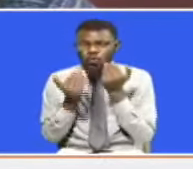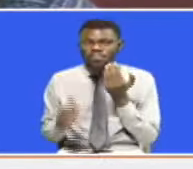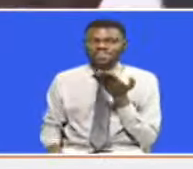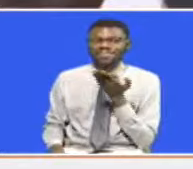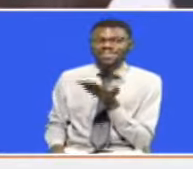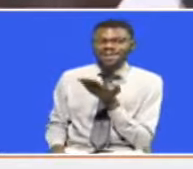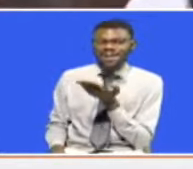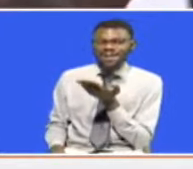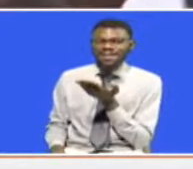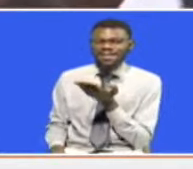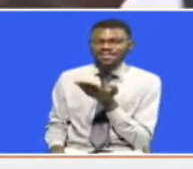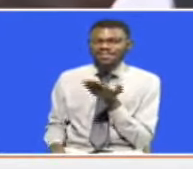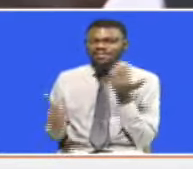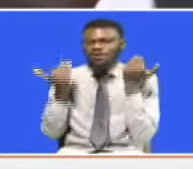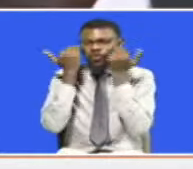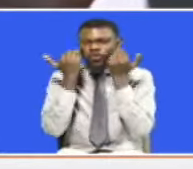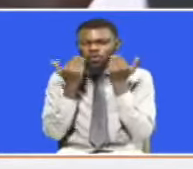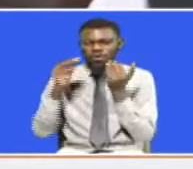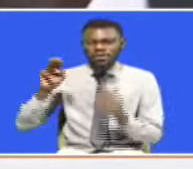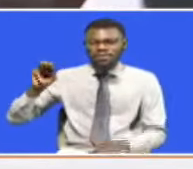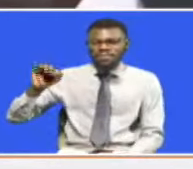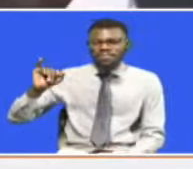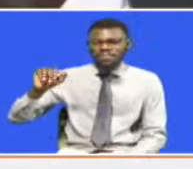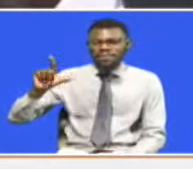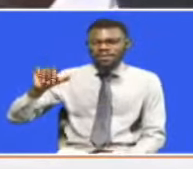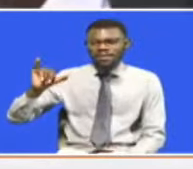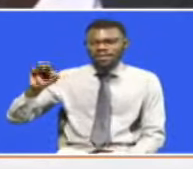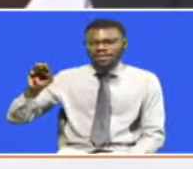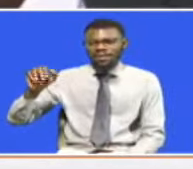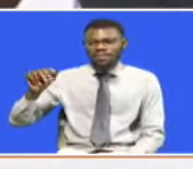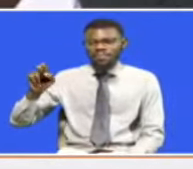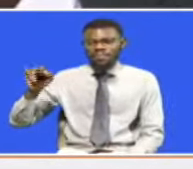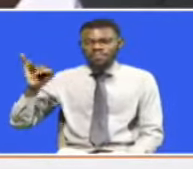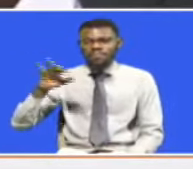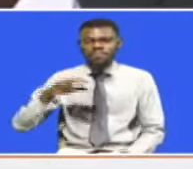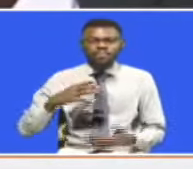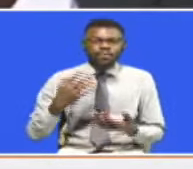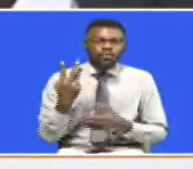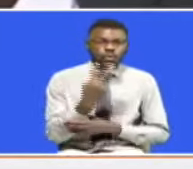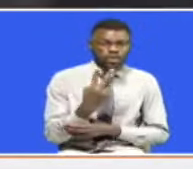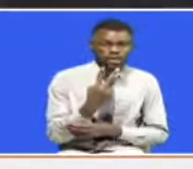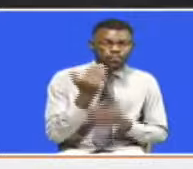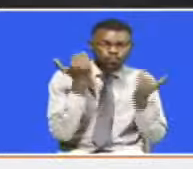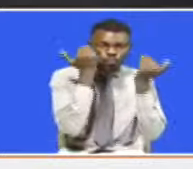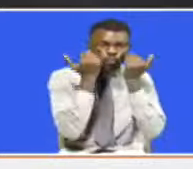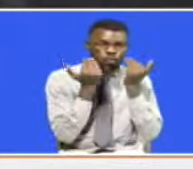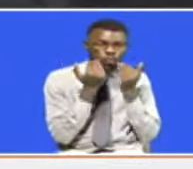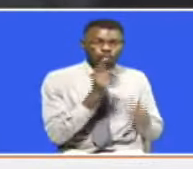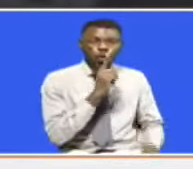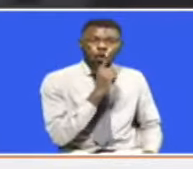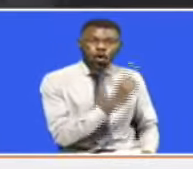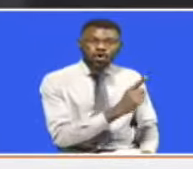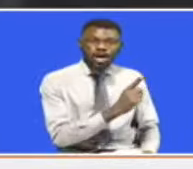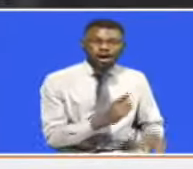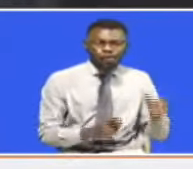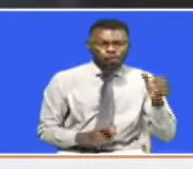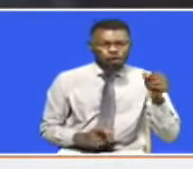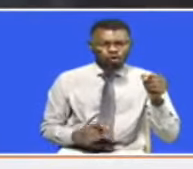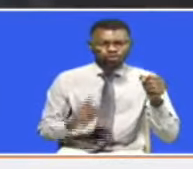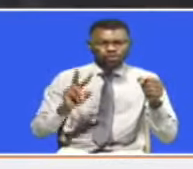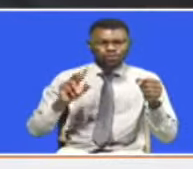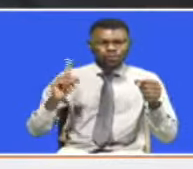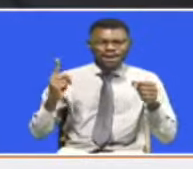Abdul katika mahakama ya Milimani siku ya Jumatano. Mahakama ikaruhusu azuiliwe kwa siku zingine 21